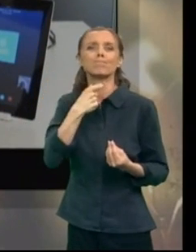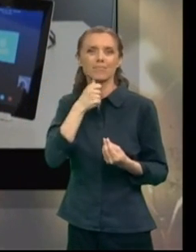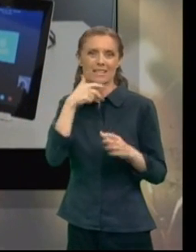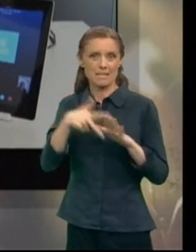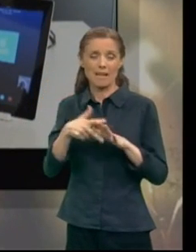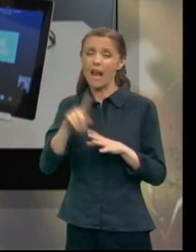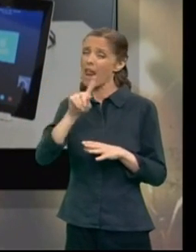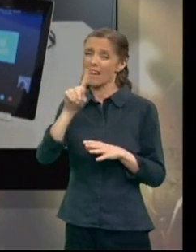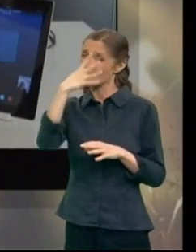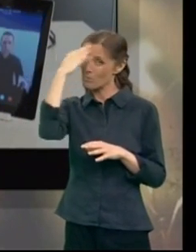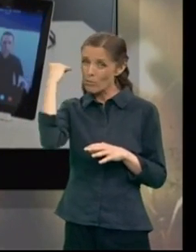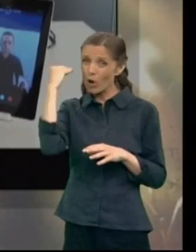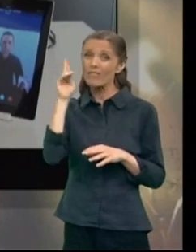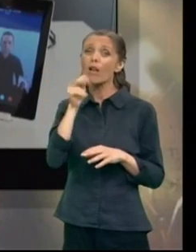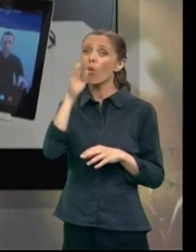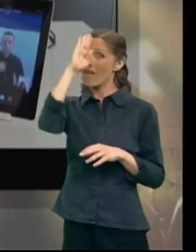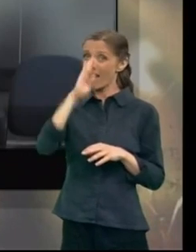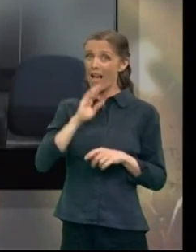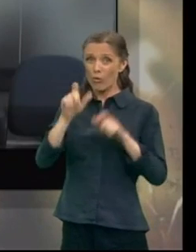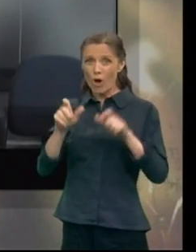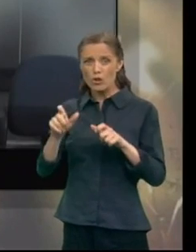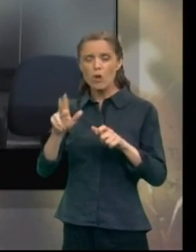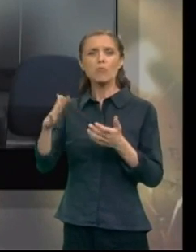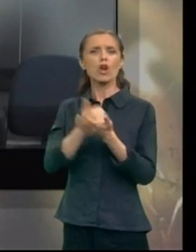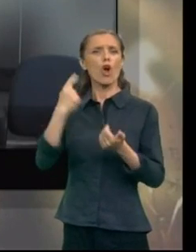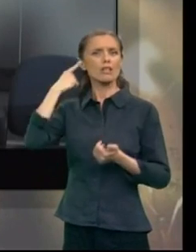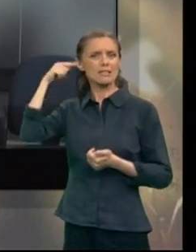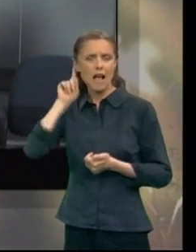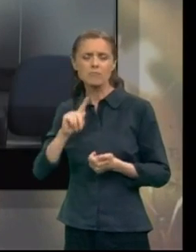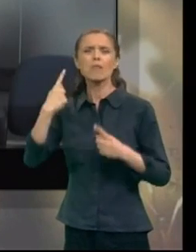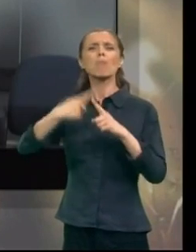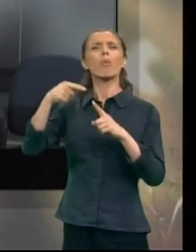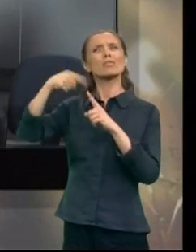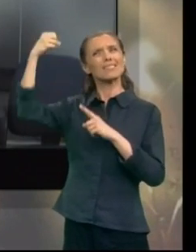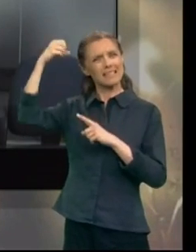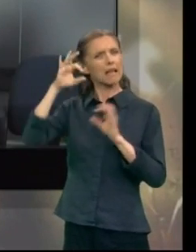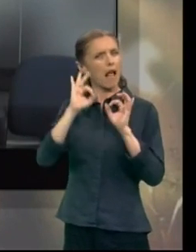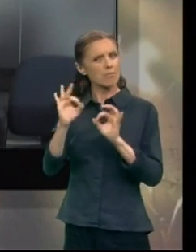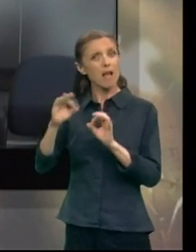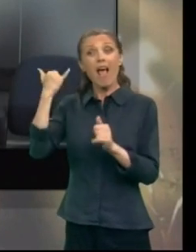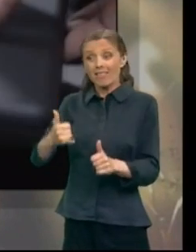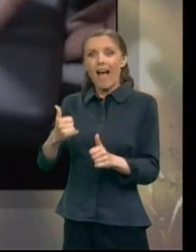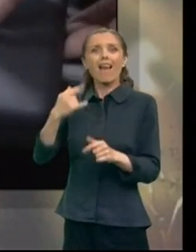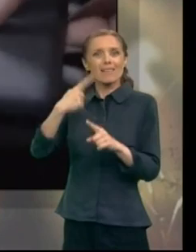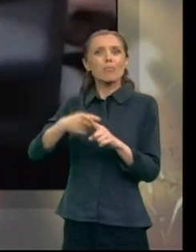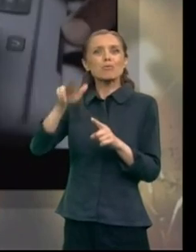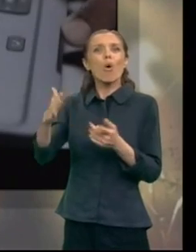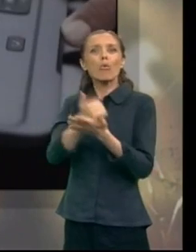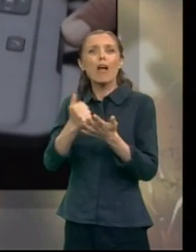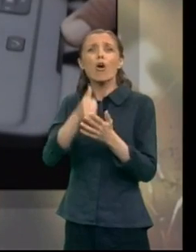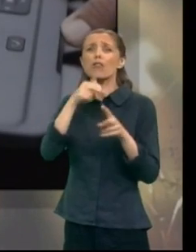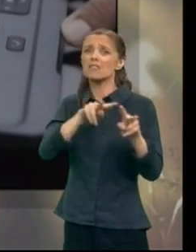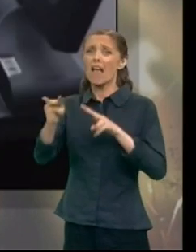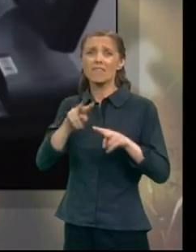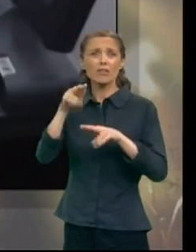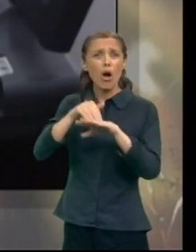da gluve i nagluve osobe uz korišćenje slušnih pomagala i signalnih uređaja danas komotno mogu komunicirati video